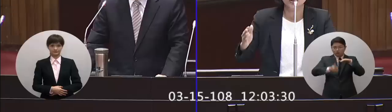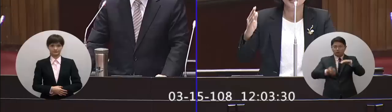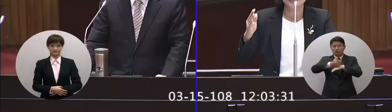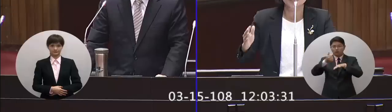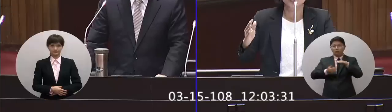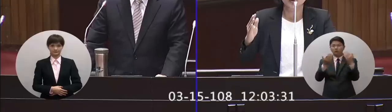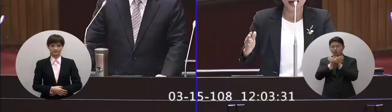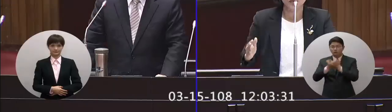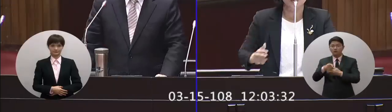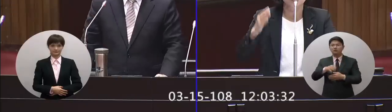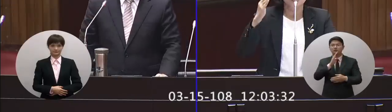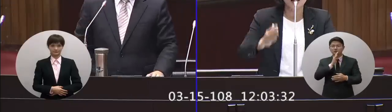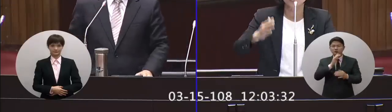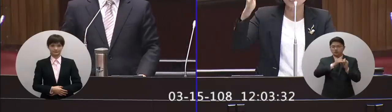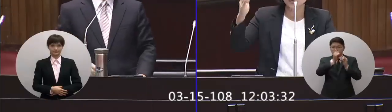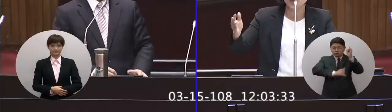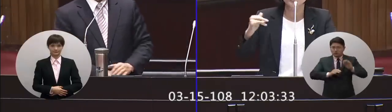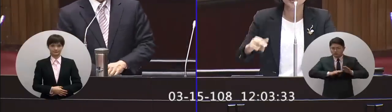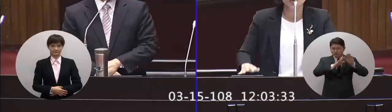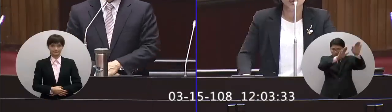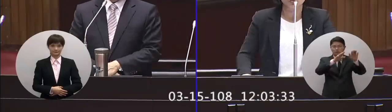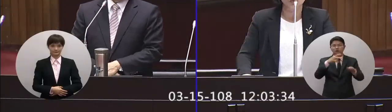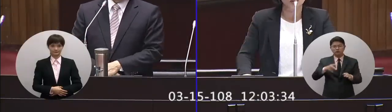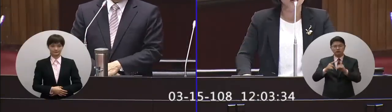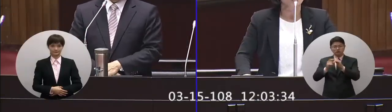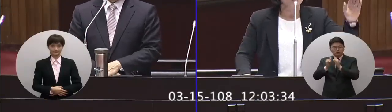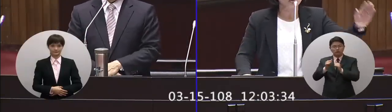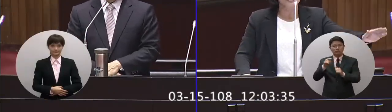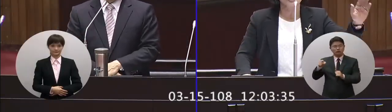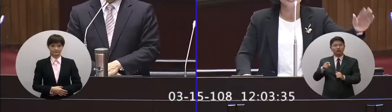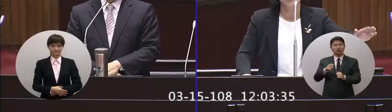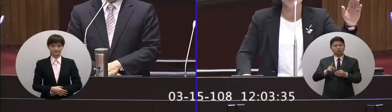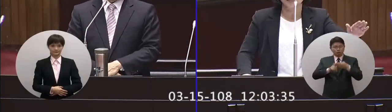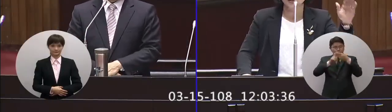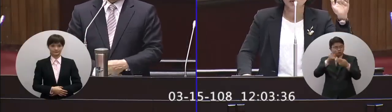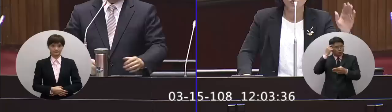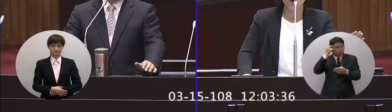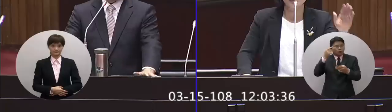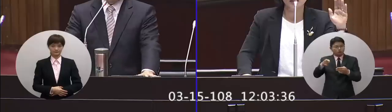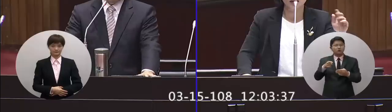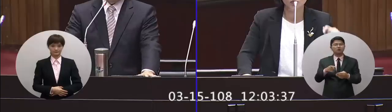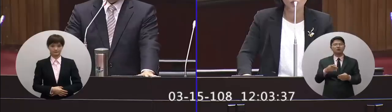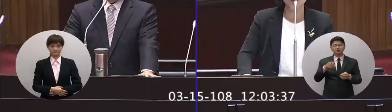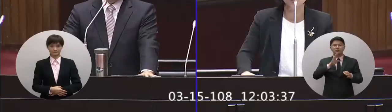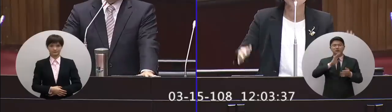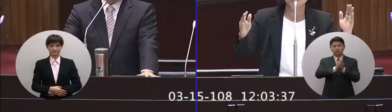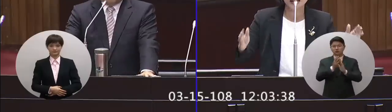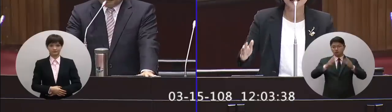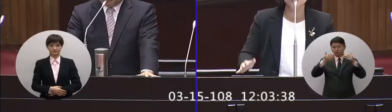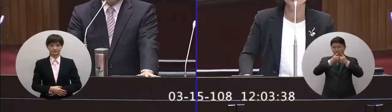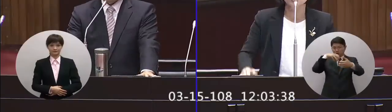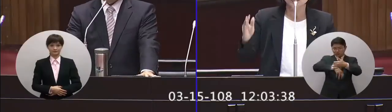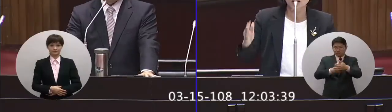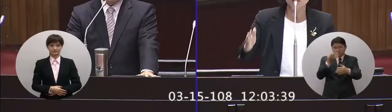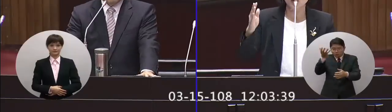随着时代进步的价值要能够成为社会的主流声音，所以他才有办法成为国会殿堂的多数，而